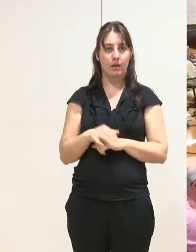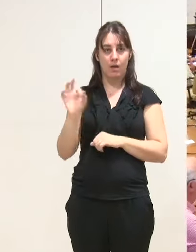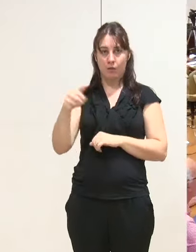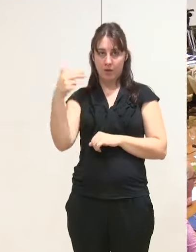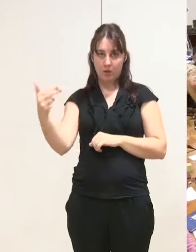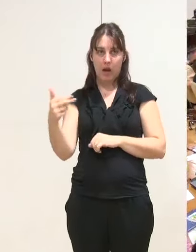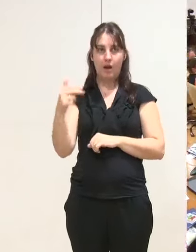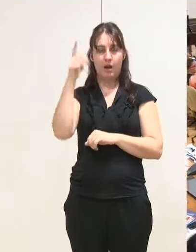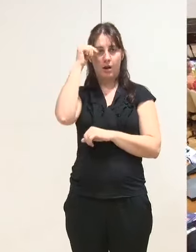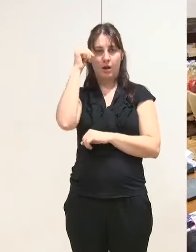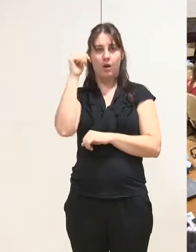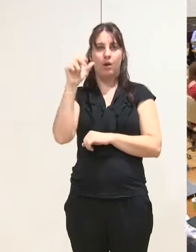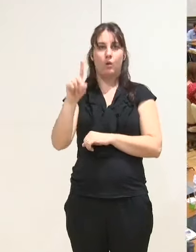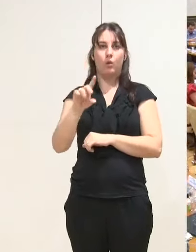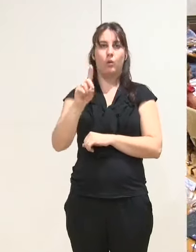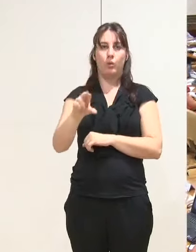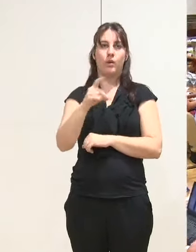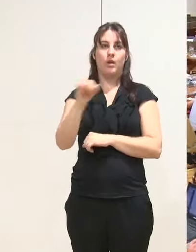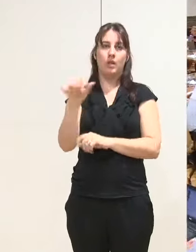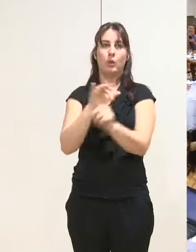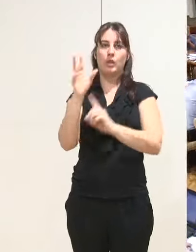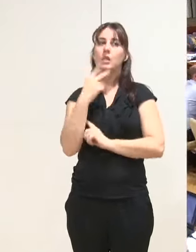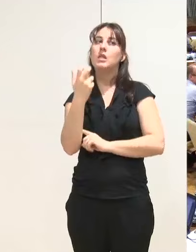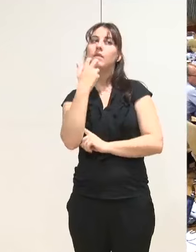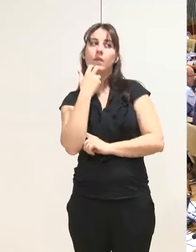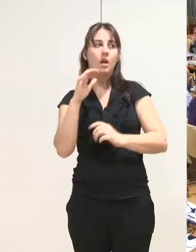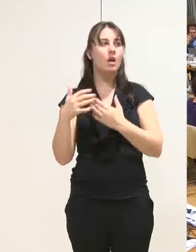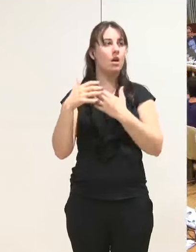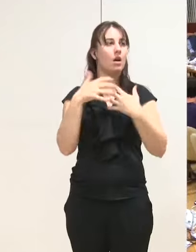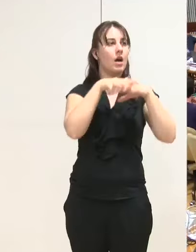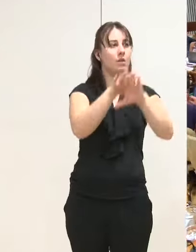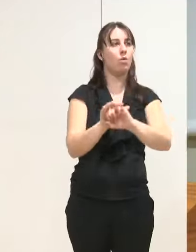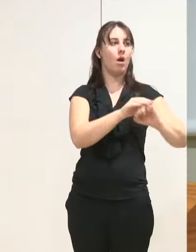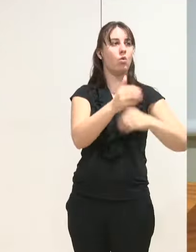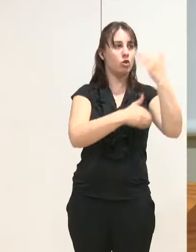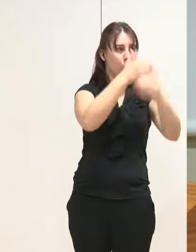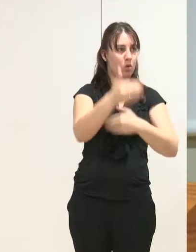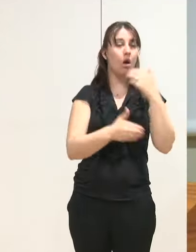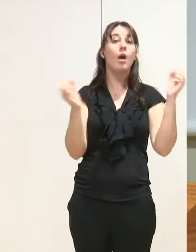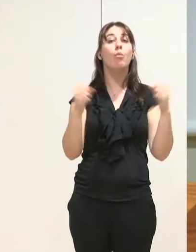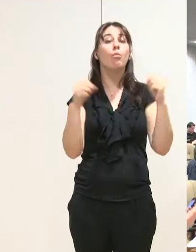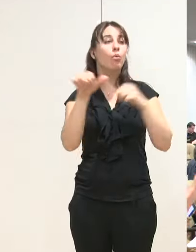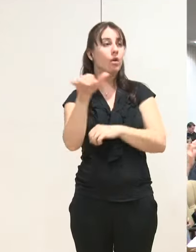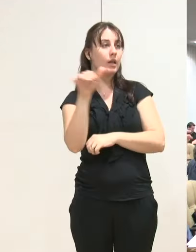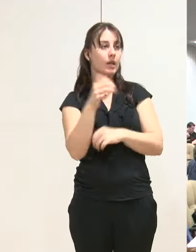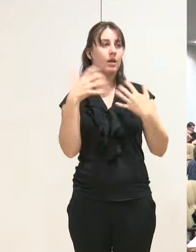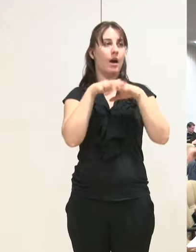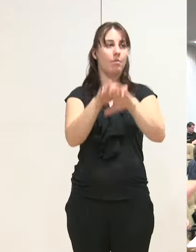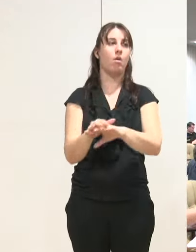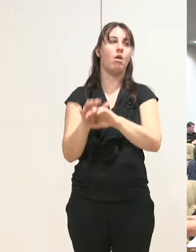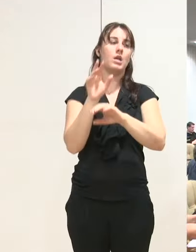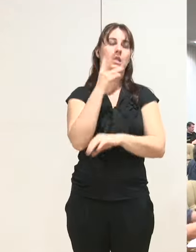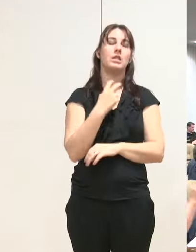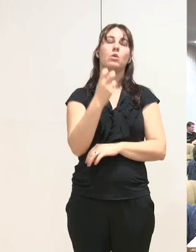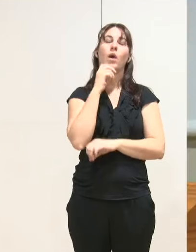national républicain udi société civile rassemblement de gauche et de progrès qui est pour rassemblement de citoyens de la gauche des